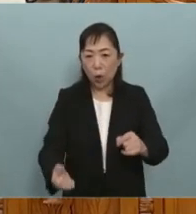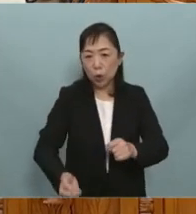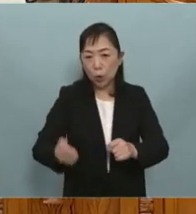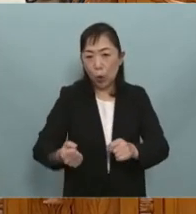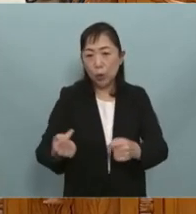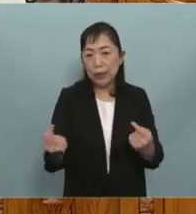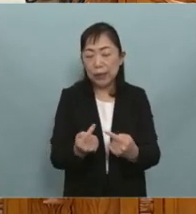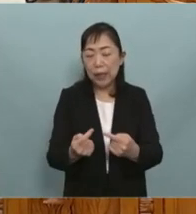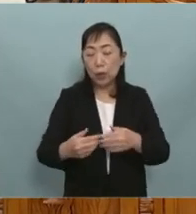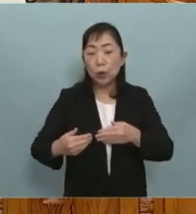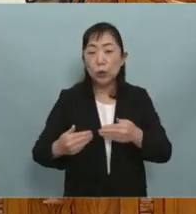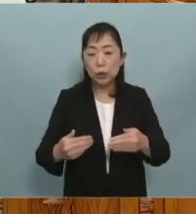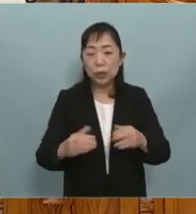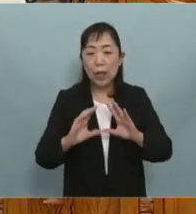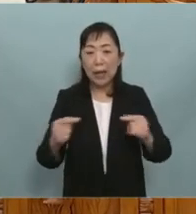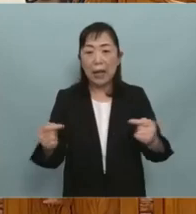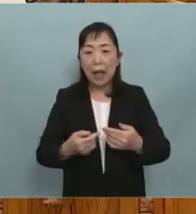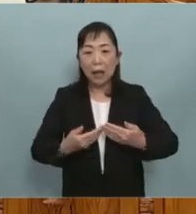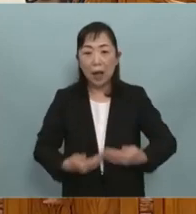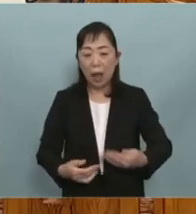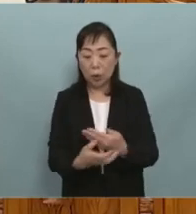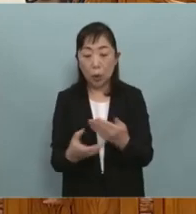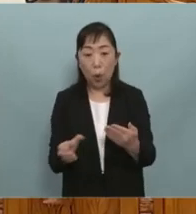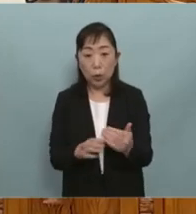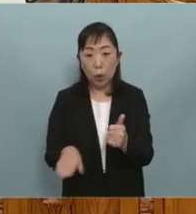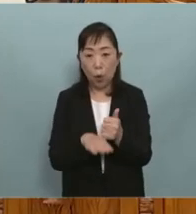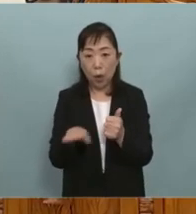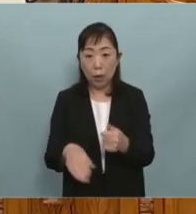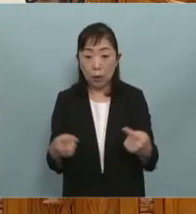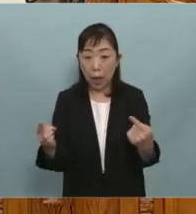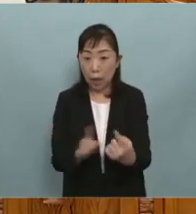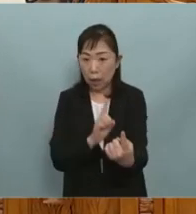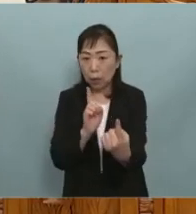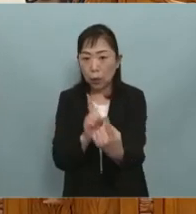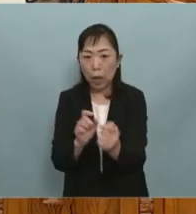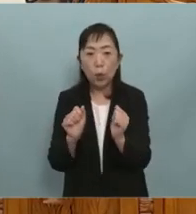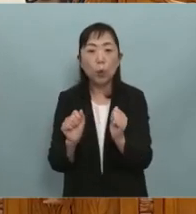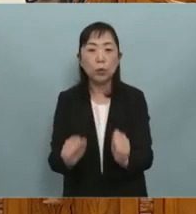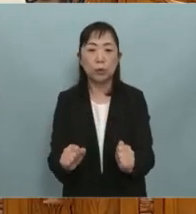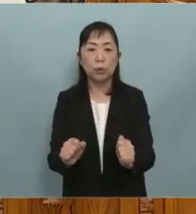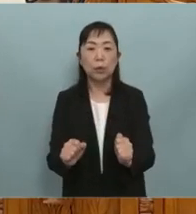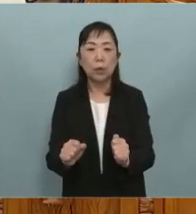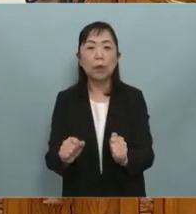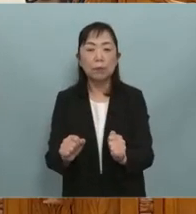推進外安全保障環境の変化への対応